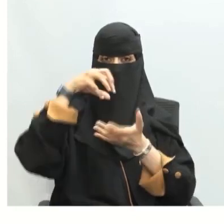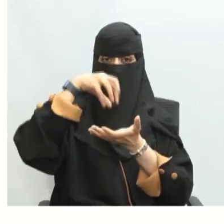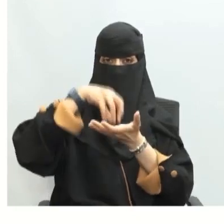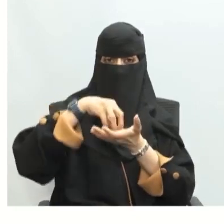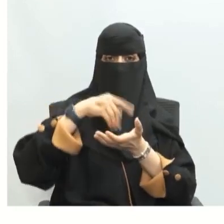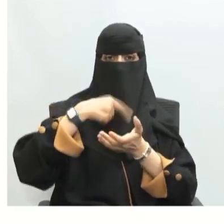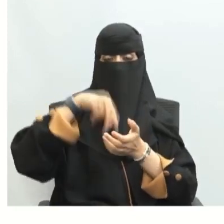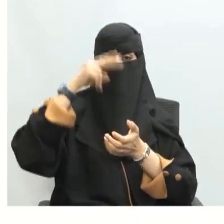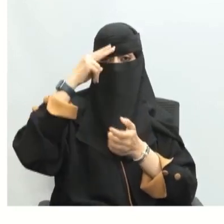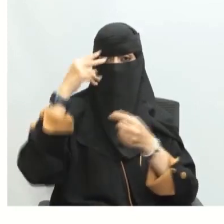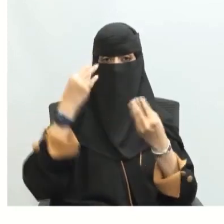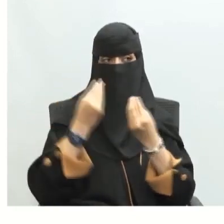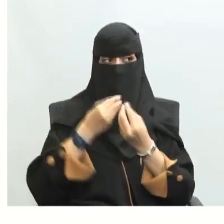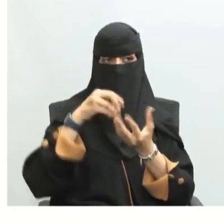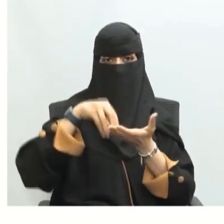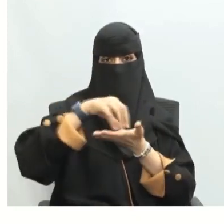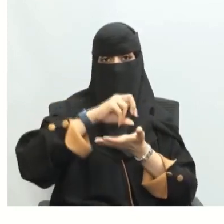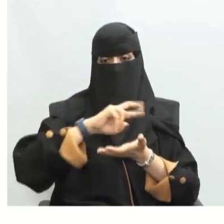دول اخرى